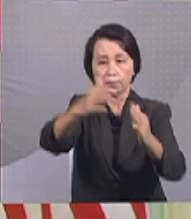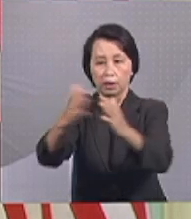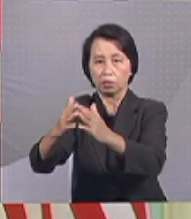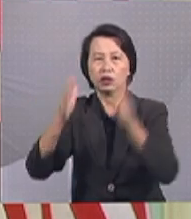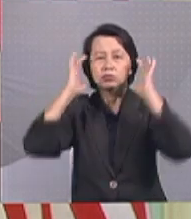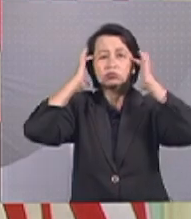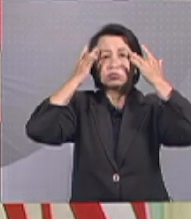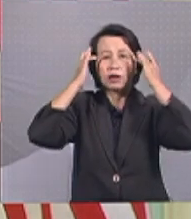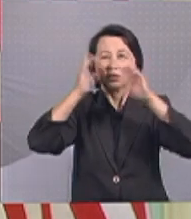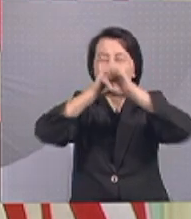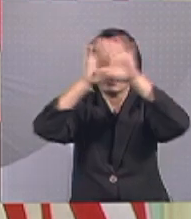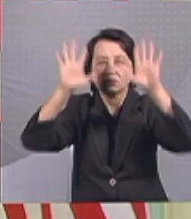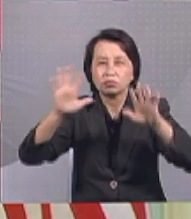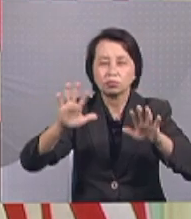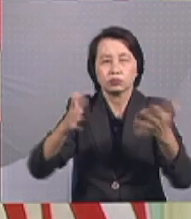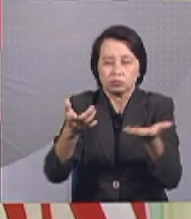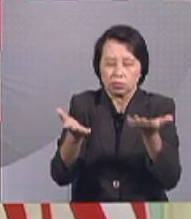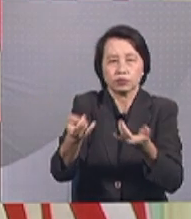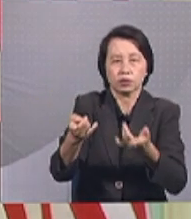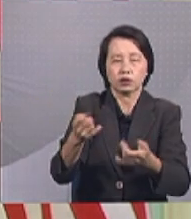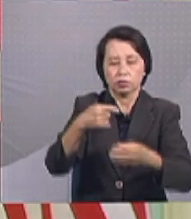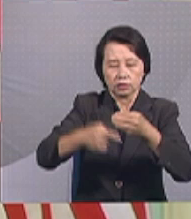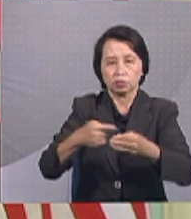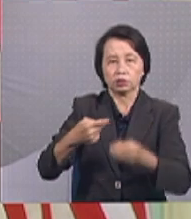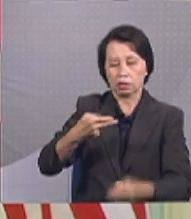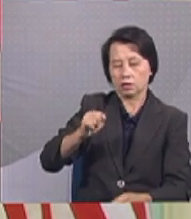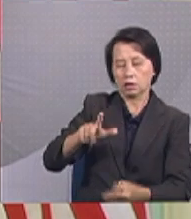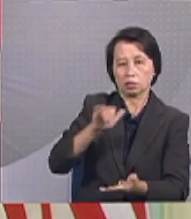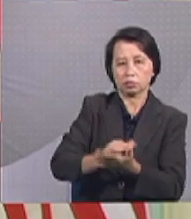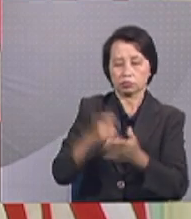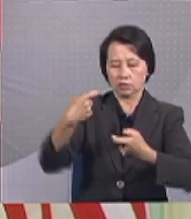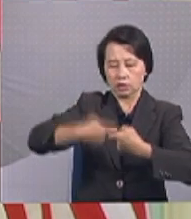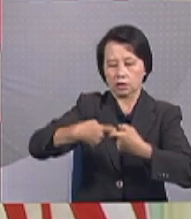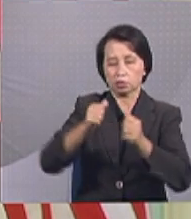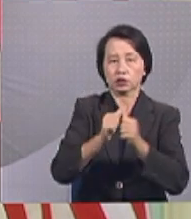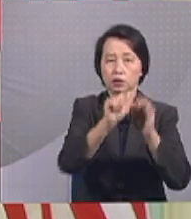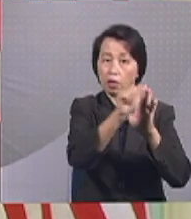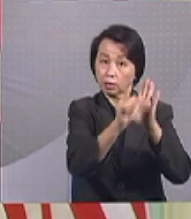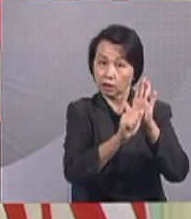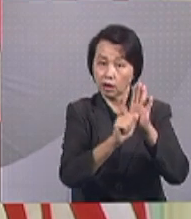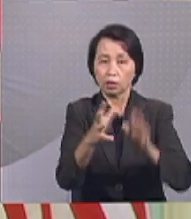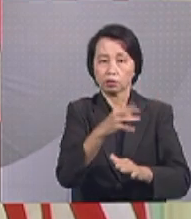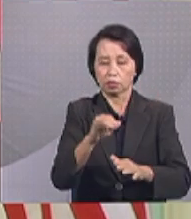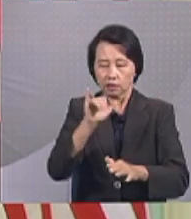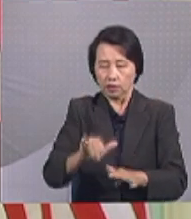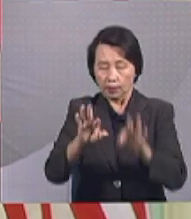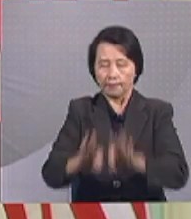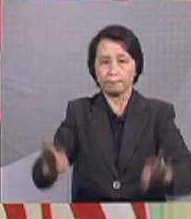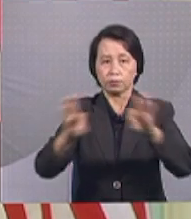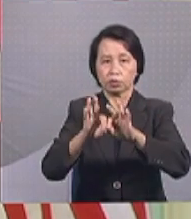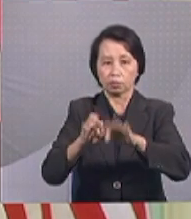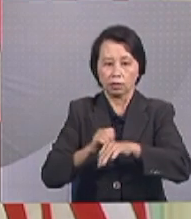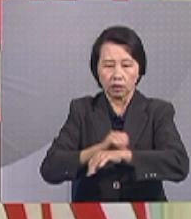tidak mengetahui dengan jelas tentang perkara-perkara yang berkaitan dengan akta ini, dan yang lebih pentingnya adalah